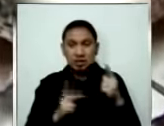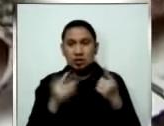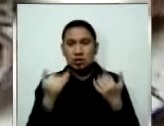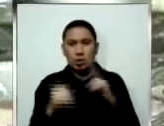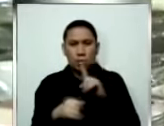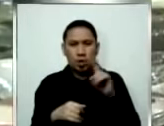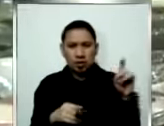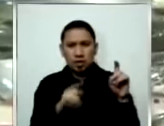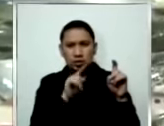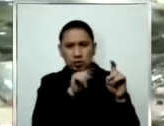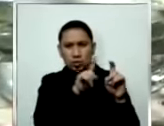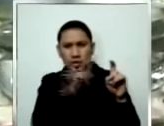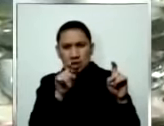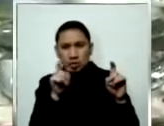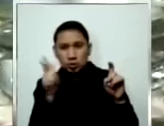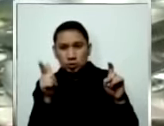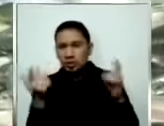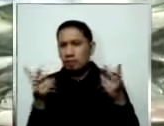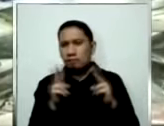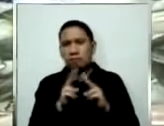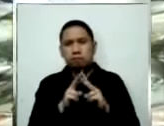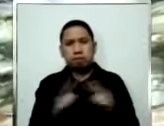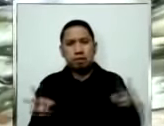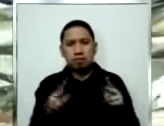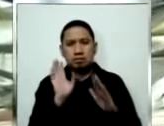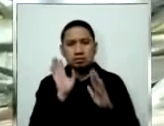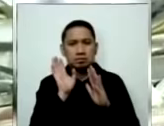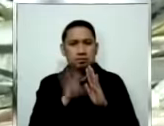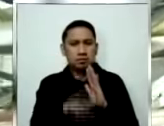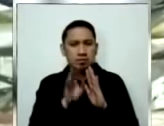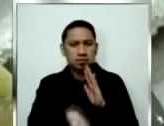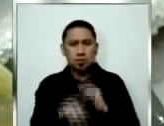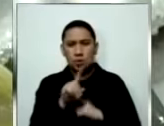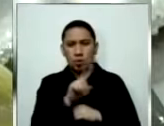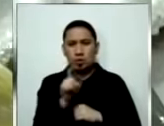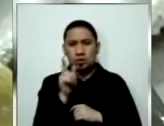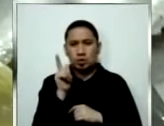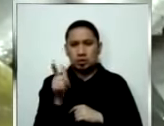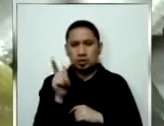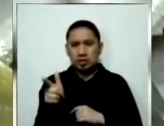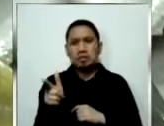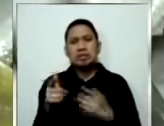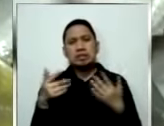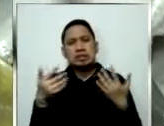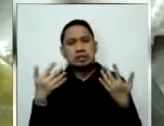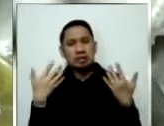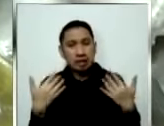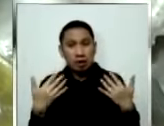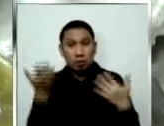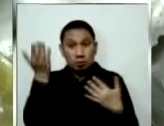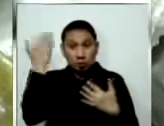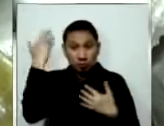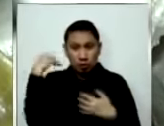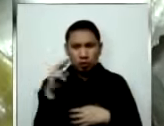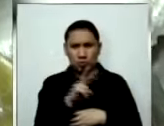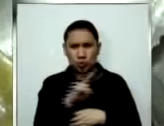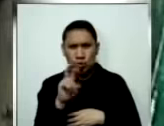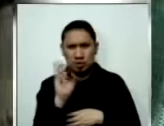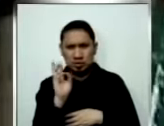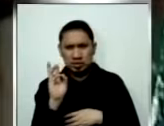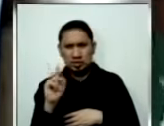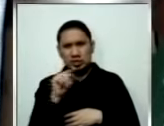120 na lang. Napakamura rin ng 120 pesos kada kilo na talakitok na karaniwang nasa 260 hanggang 400